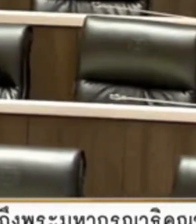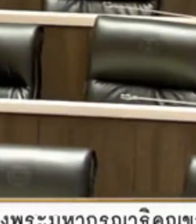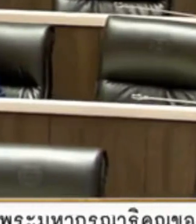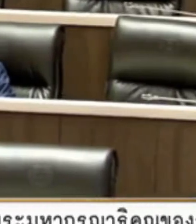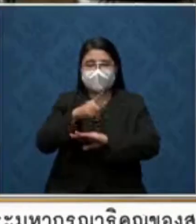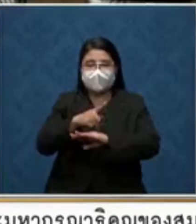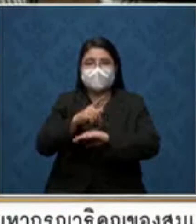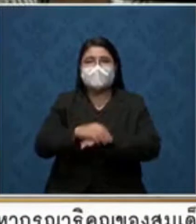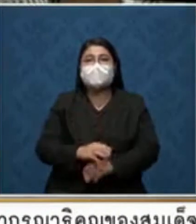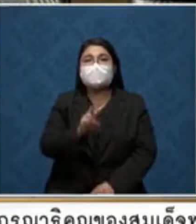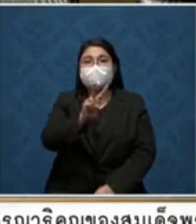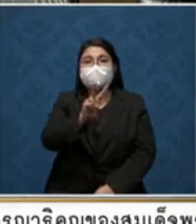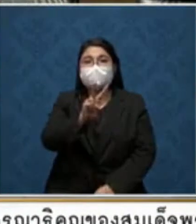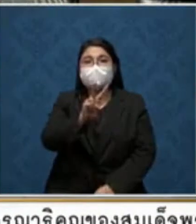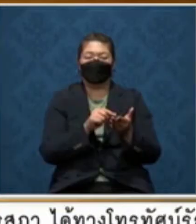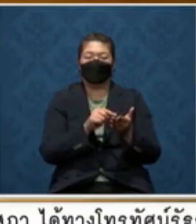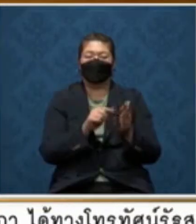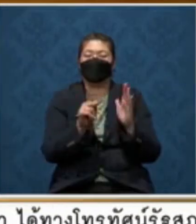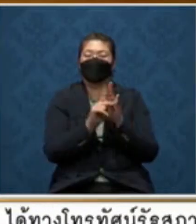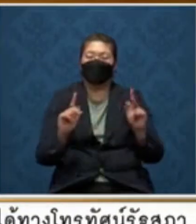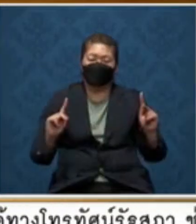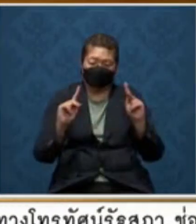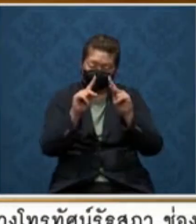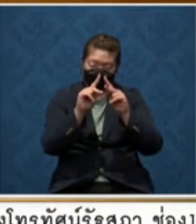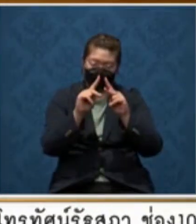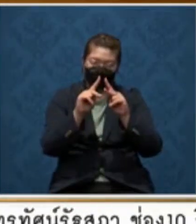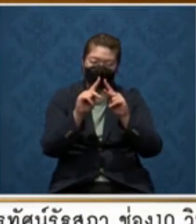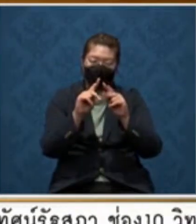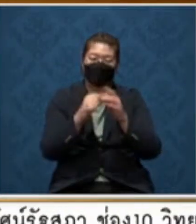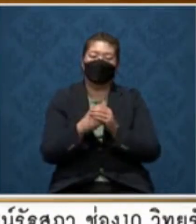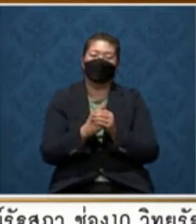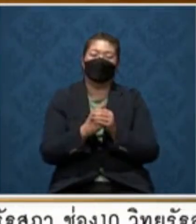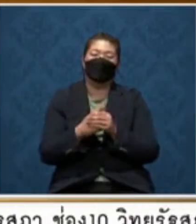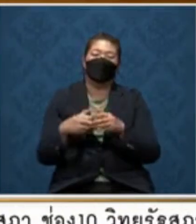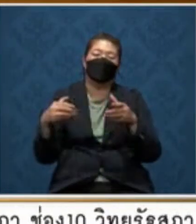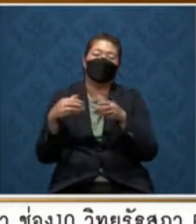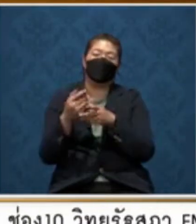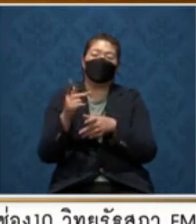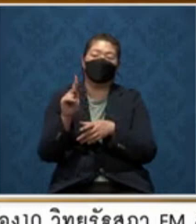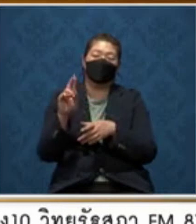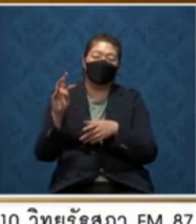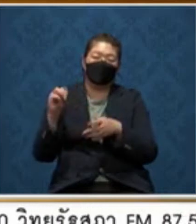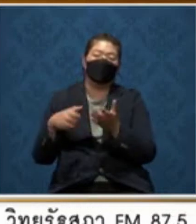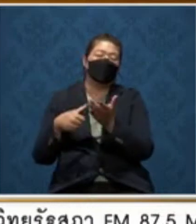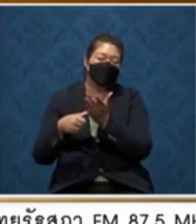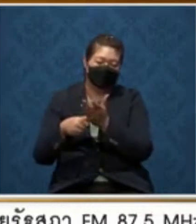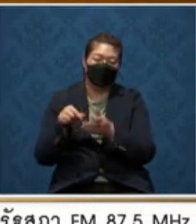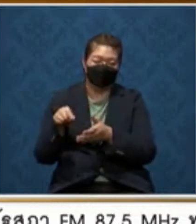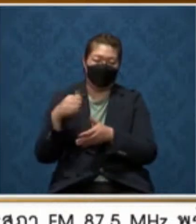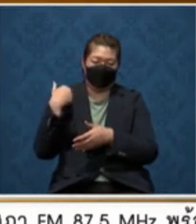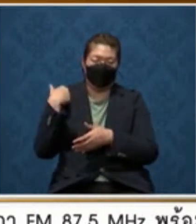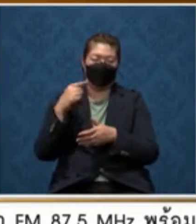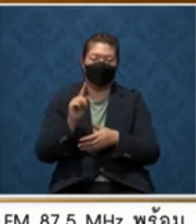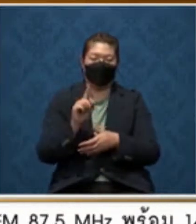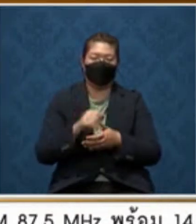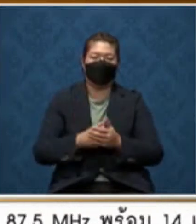จะนำไปสู่การความร่างพ.ร.ศ.ล.ก้าวหน้าทางด้านของที่ประชุลตศภาเขามีการเพียนาเรื่องนี้โดย